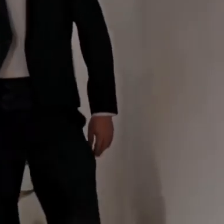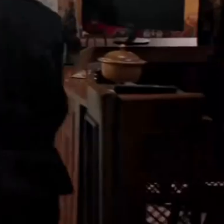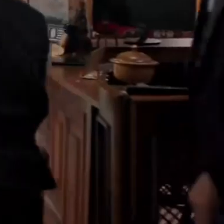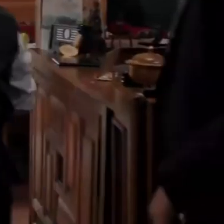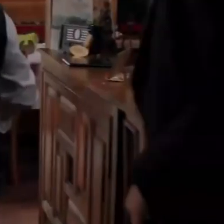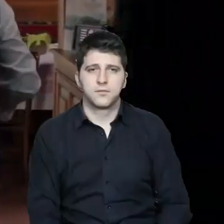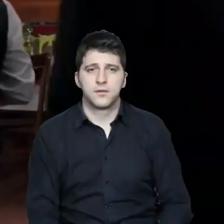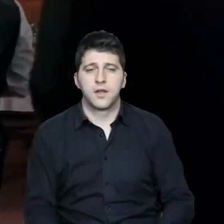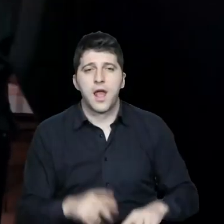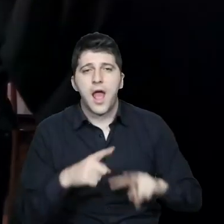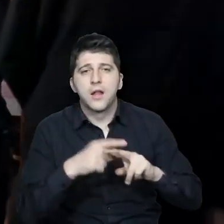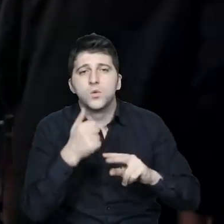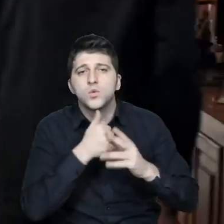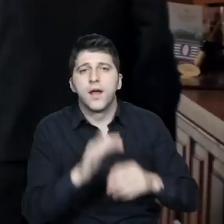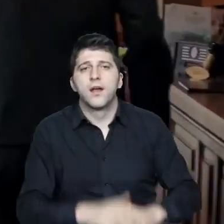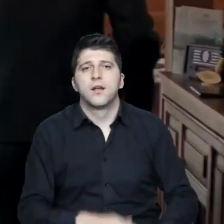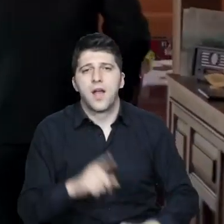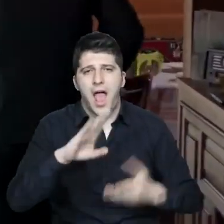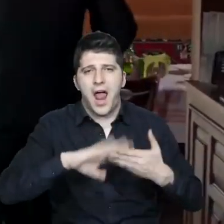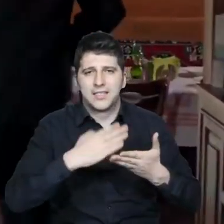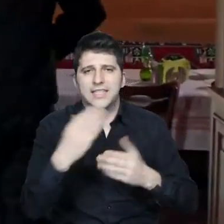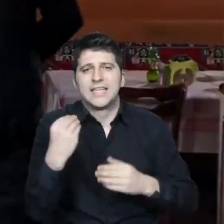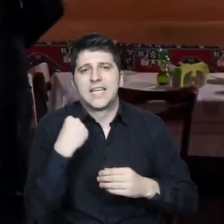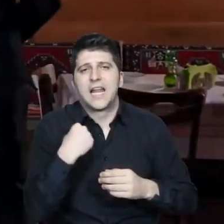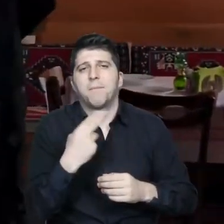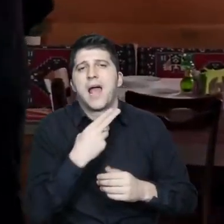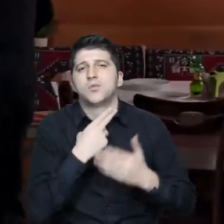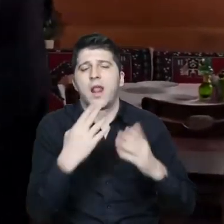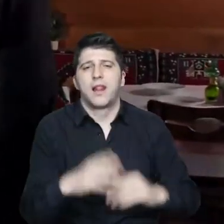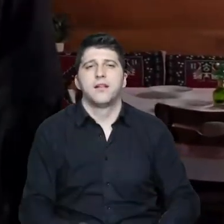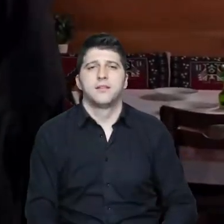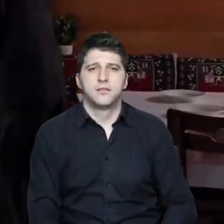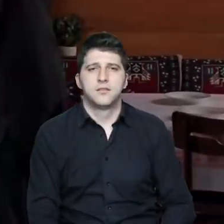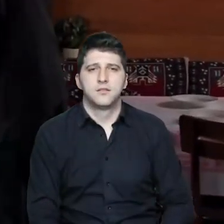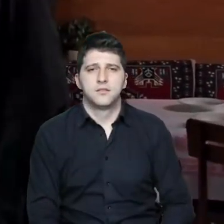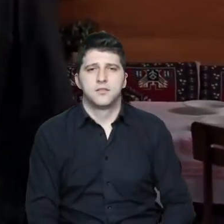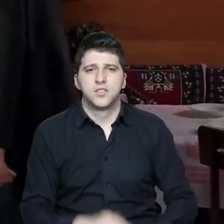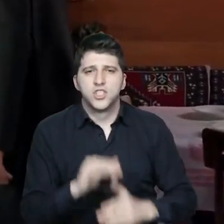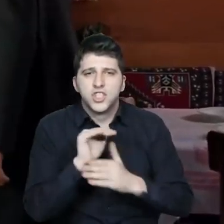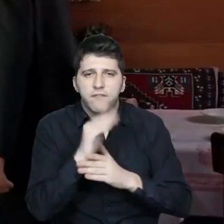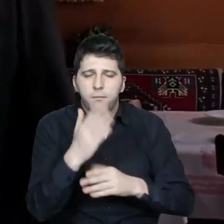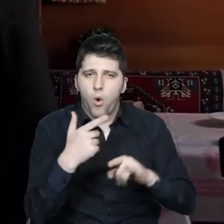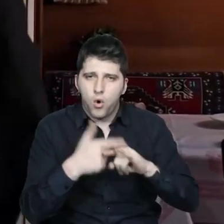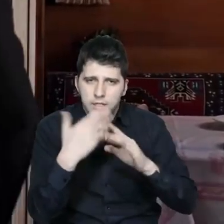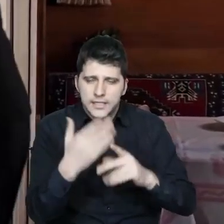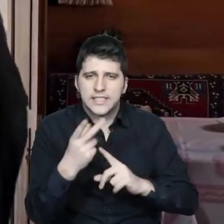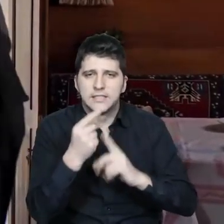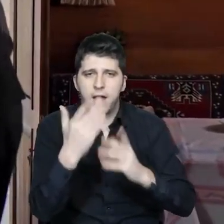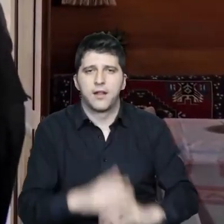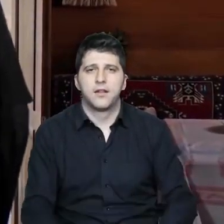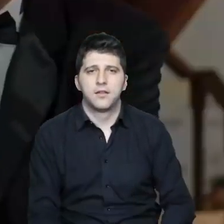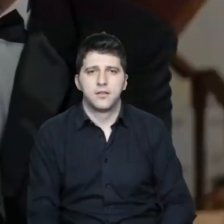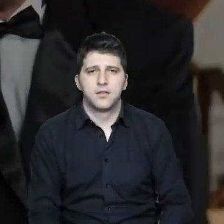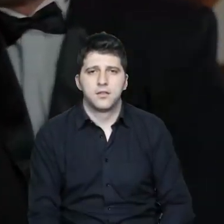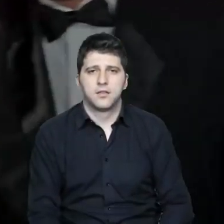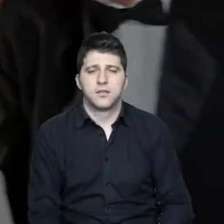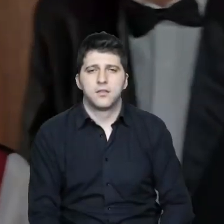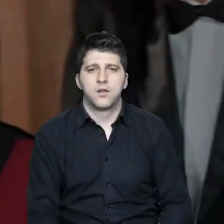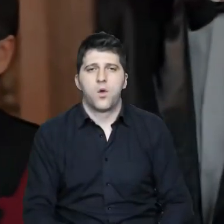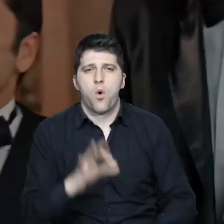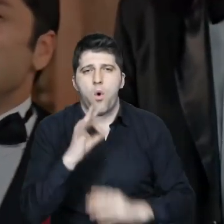Ali Usta. Bu arkadaşlar yeni personellerimiz. Şefim. Hoş geldiniz. İsmail. Hayırlı olsun.